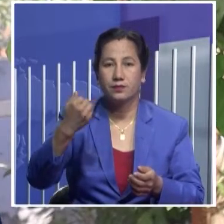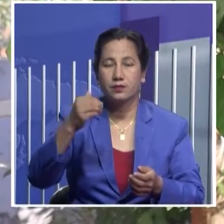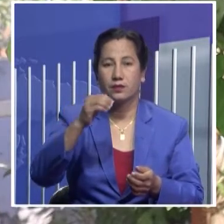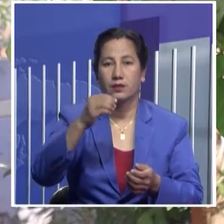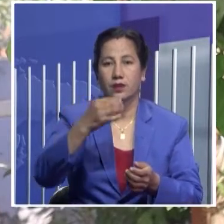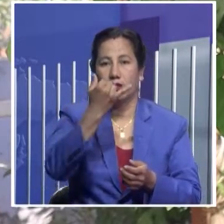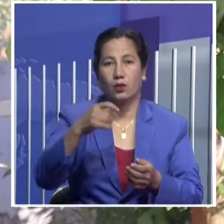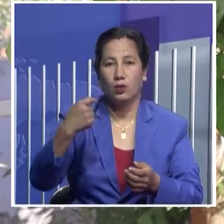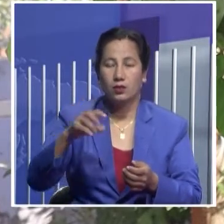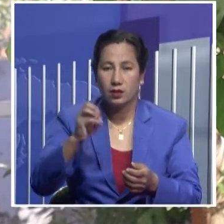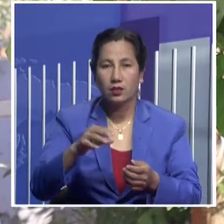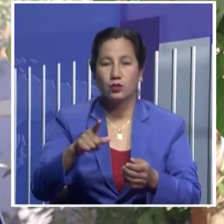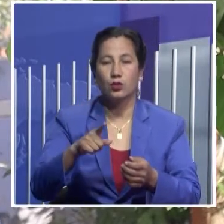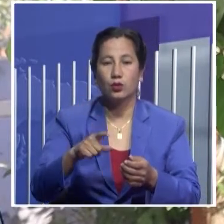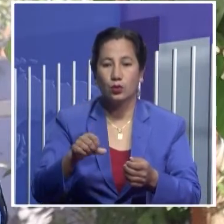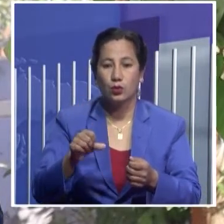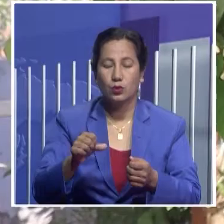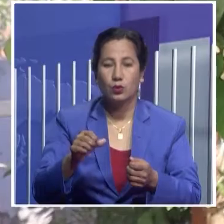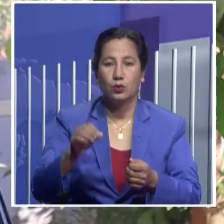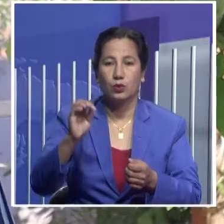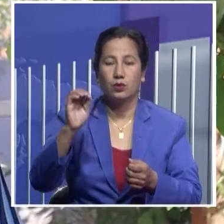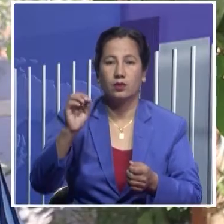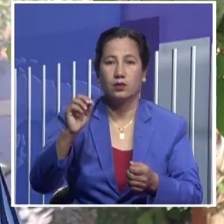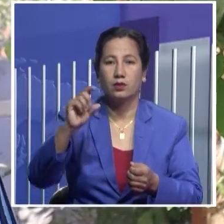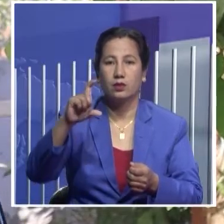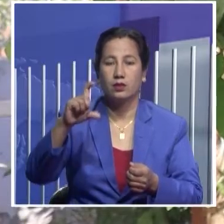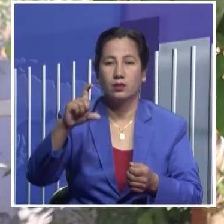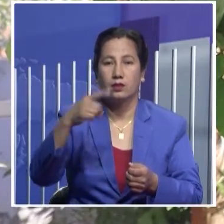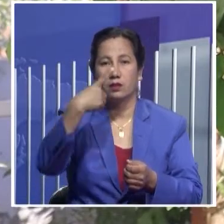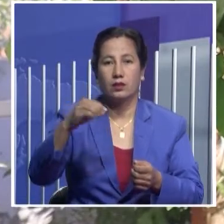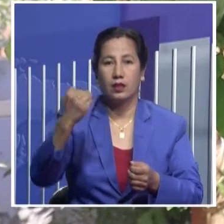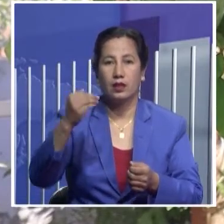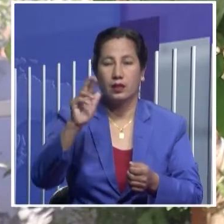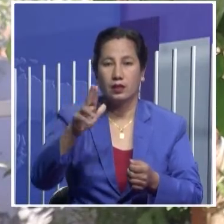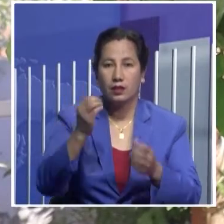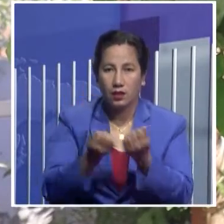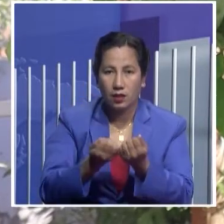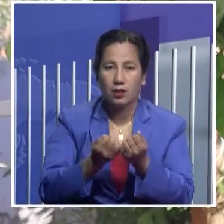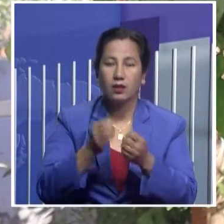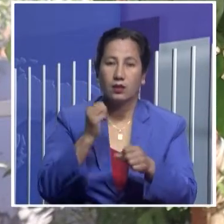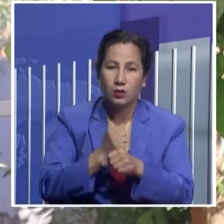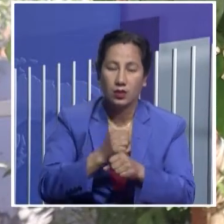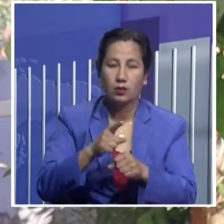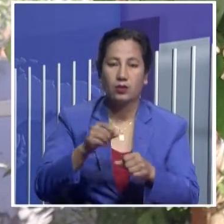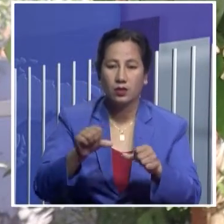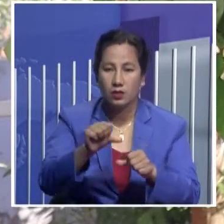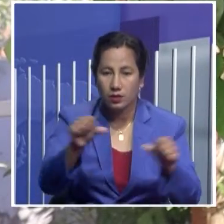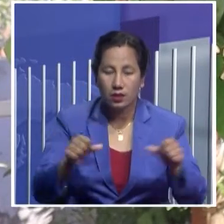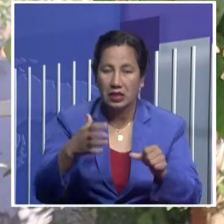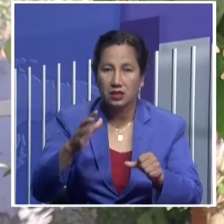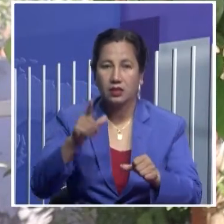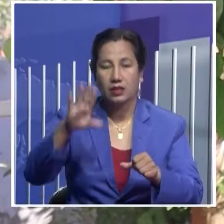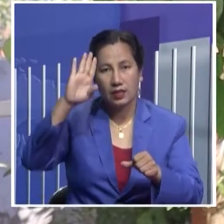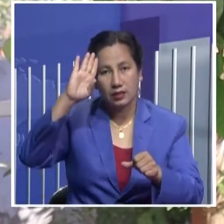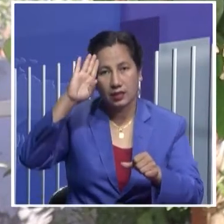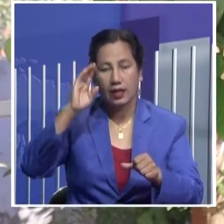जो खेती गर्न खोजिरहेका छन् व्यवसाय गर्न खोजिरहेका छन् उनीहरूसँग गर्ने जग्गा जमिन छैन, त्यस्तै